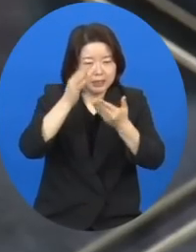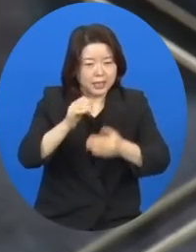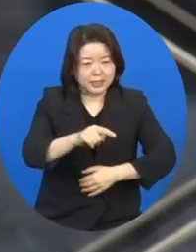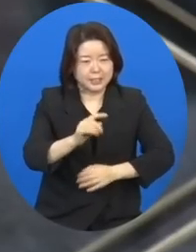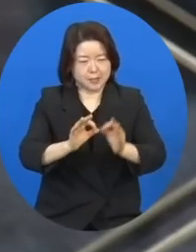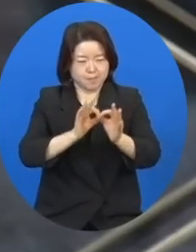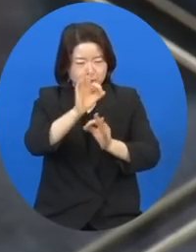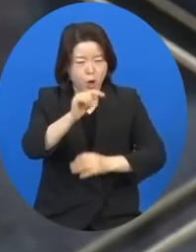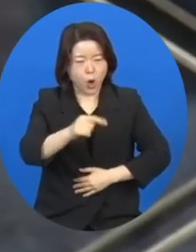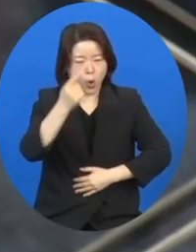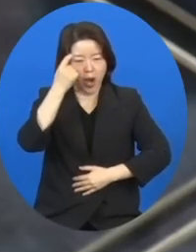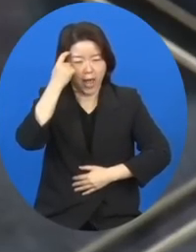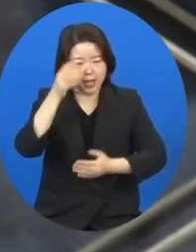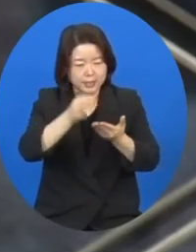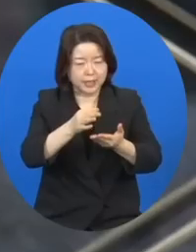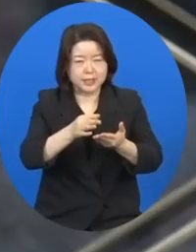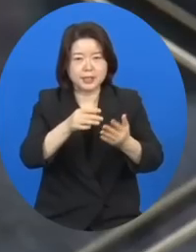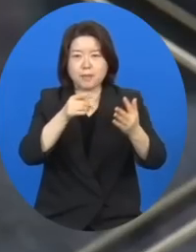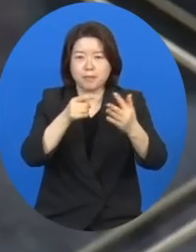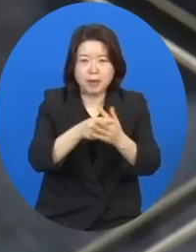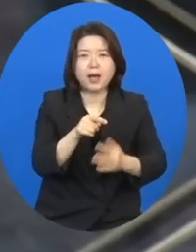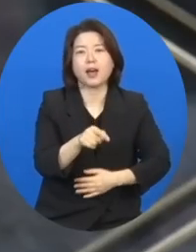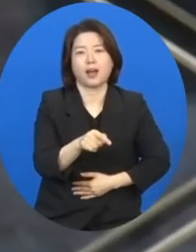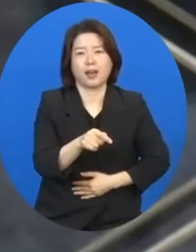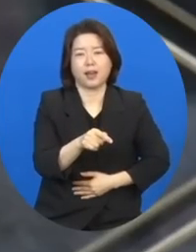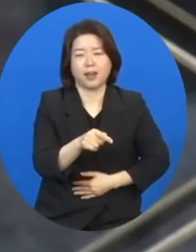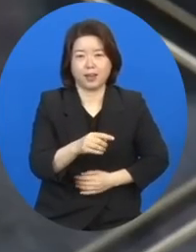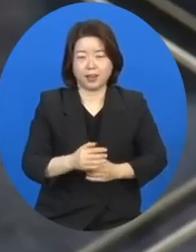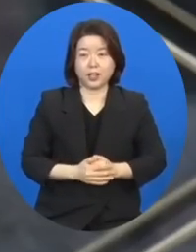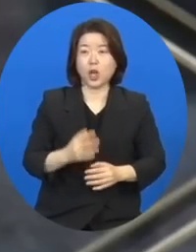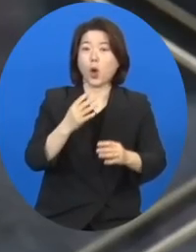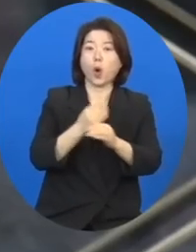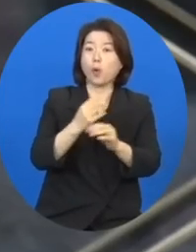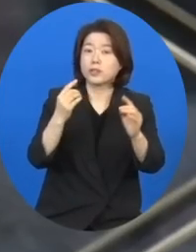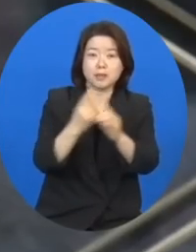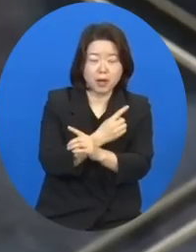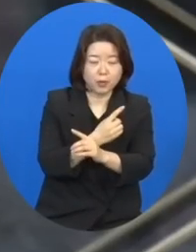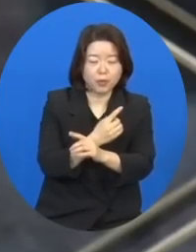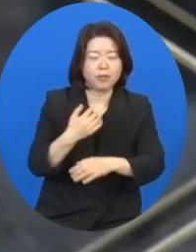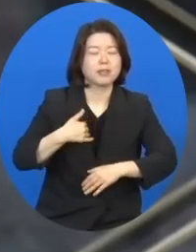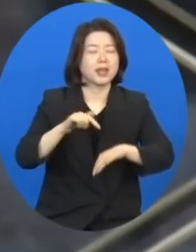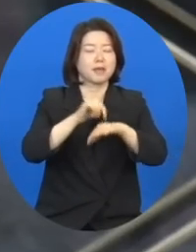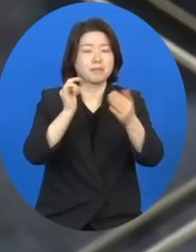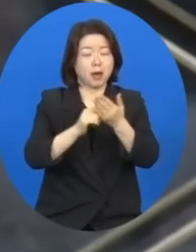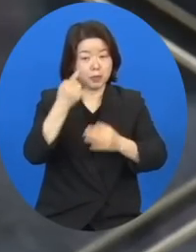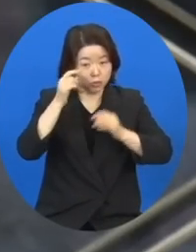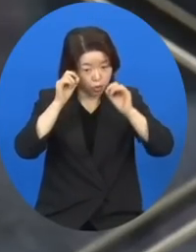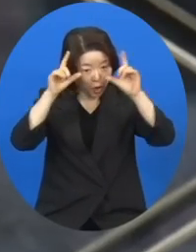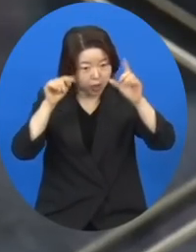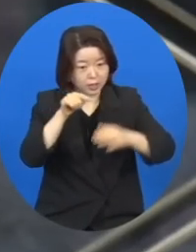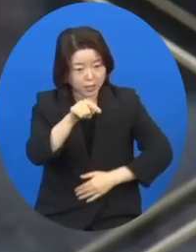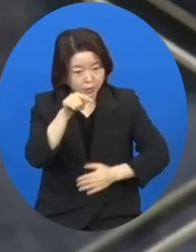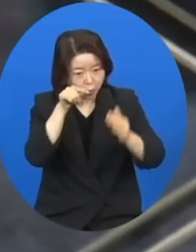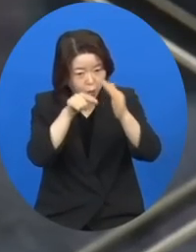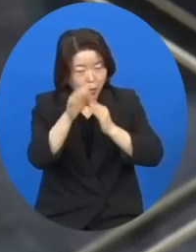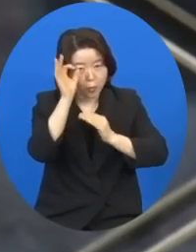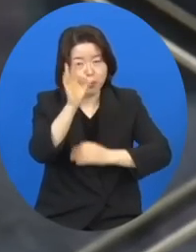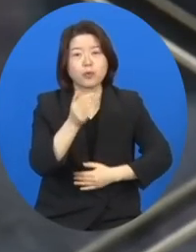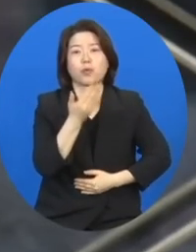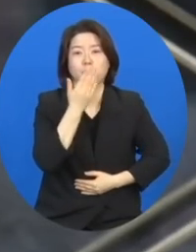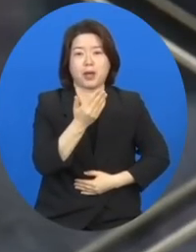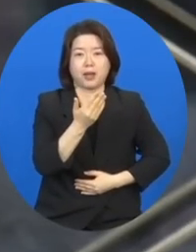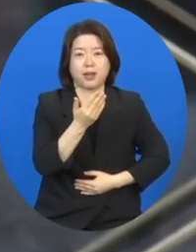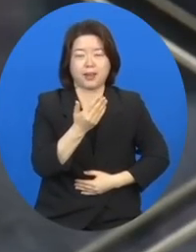영원한 그 가치를 알게 되어지는 것이죠. 이것이 언제 변화된다고요? 마음의 눈이 열릴 때에만 그것이 가능한 거예요.